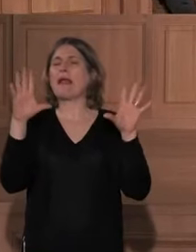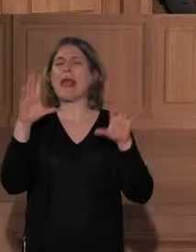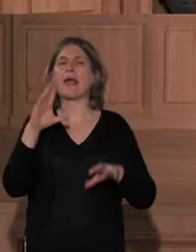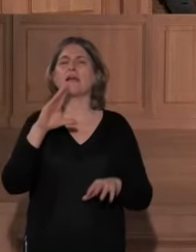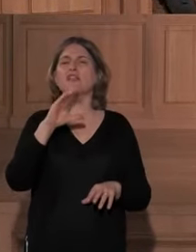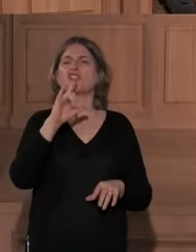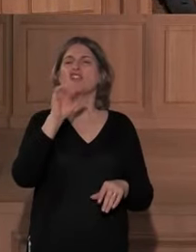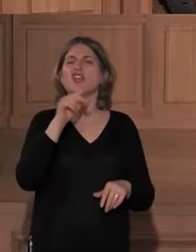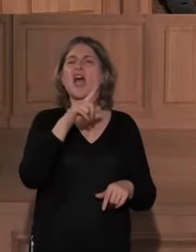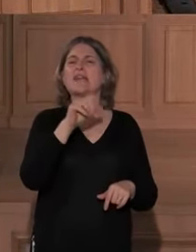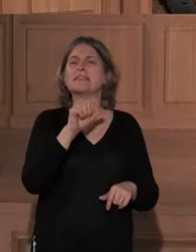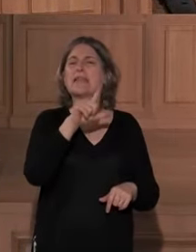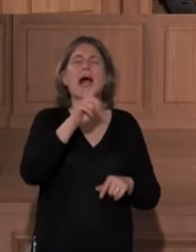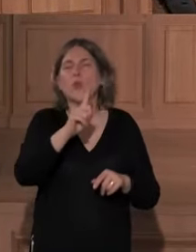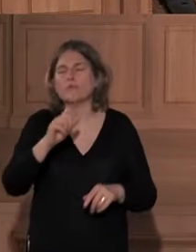Sophie Cluzel et Claire Compagnon. Mais c'est pareil, Claire Chazal.